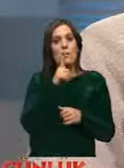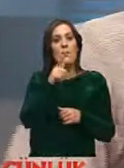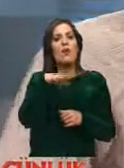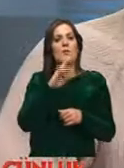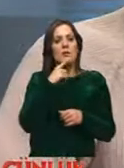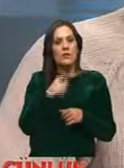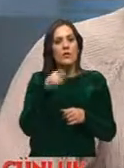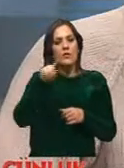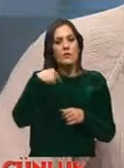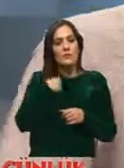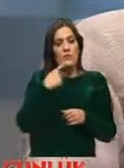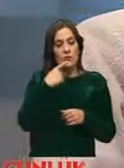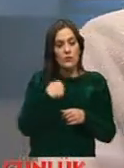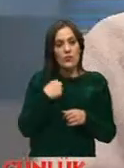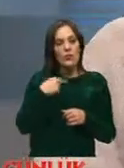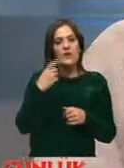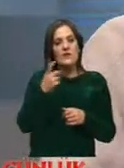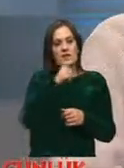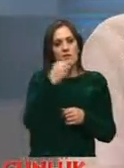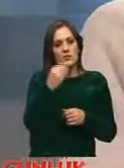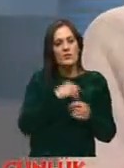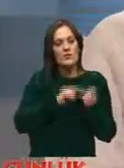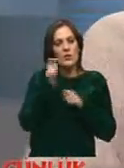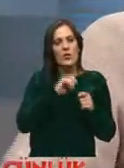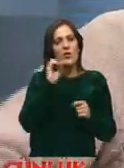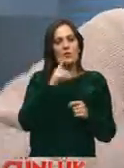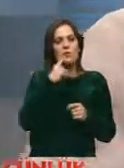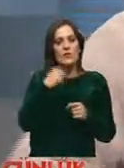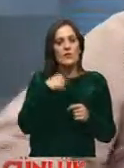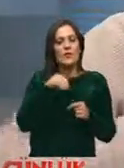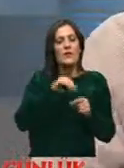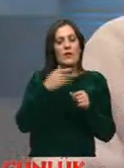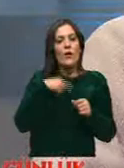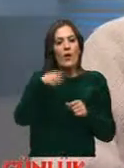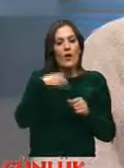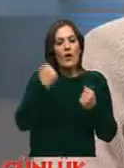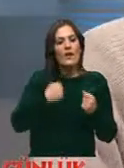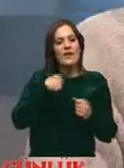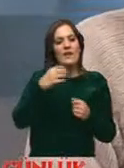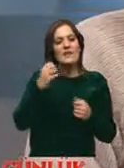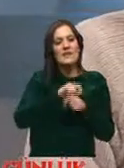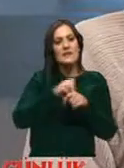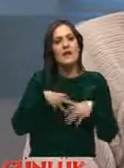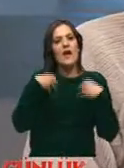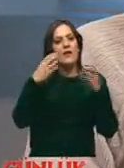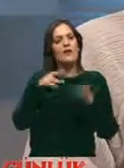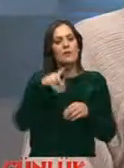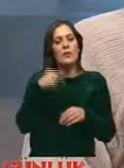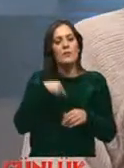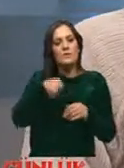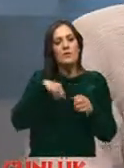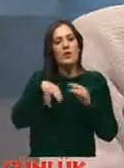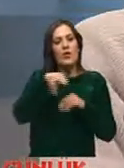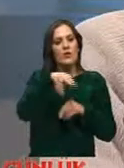bağırmayın. Ama onlar da bize diyorlar ki yani sesinizi güzel kullanın. Bir enerji tabii. Hocam yani, diyorlar yani orada deşarj oluyoruz. İşte bizim böyle